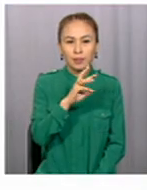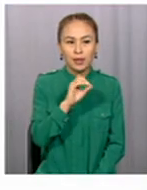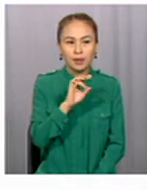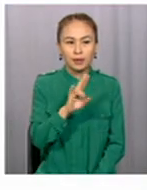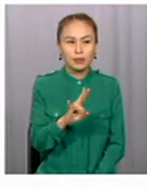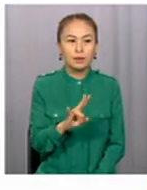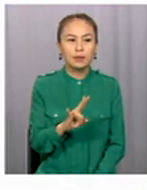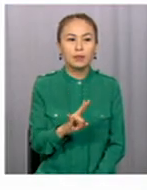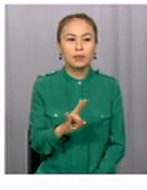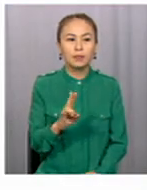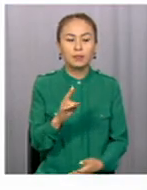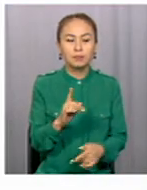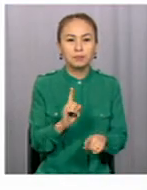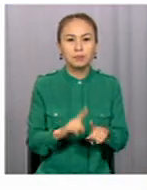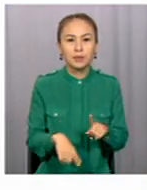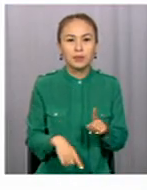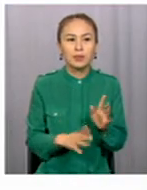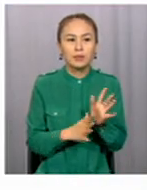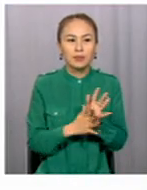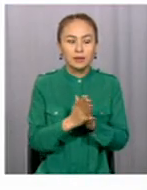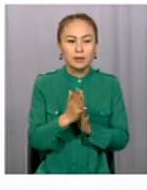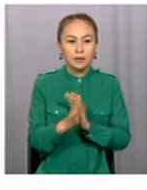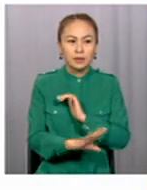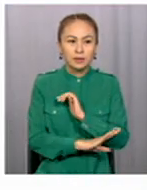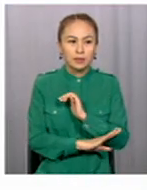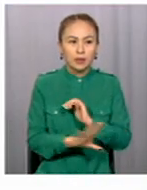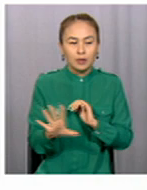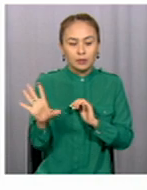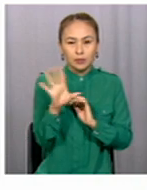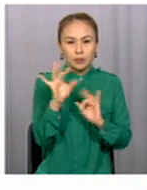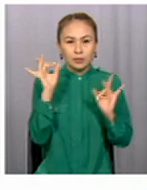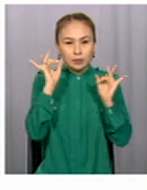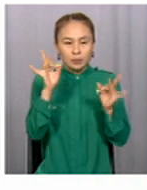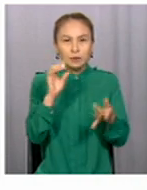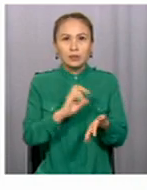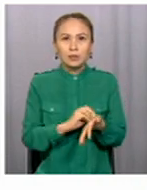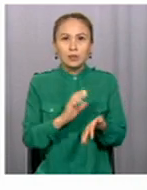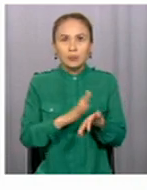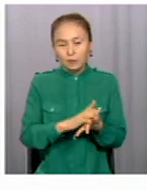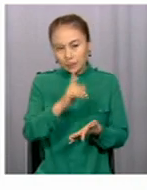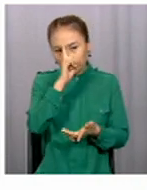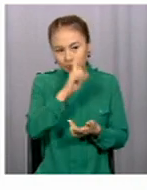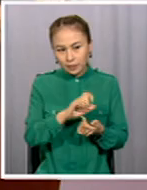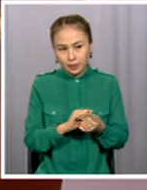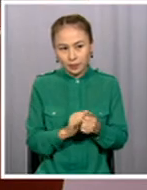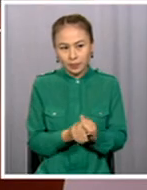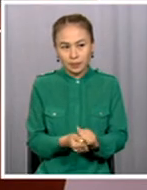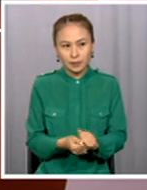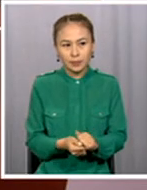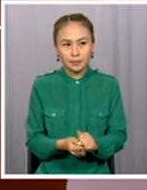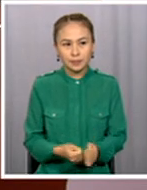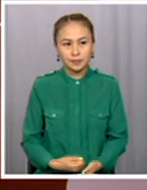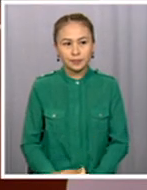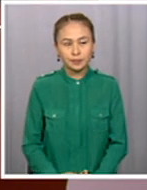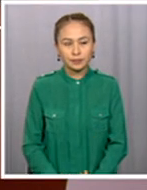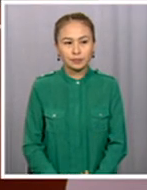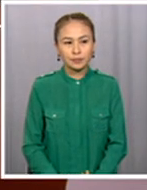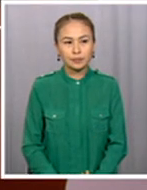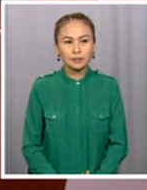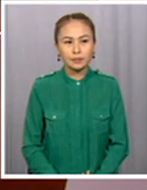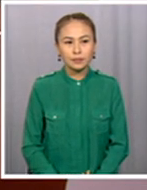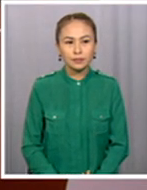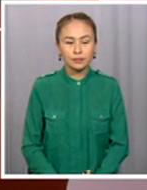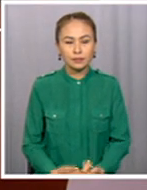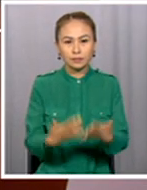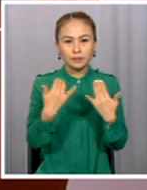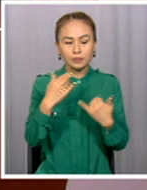Емен бая өсетін ағаш. Бұл дыбыстардың айтылу ерекшеліктерін естеріңе сақтап алыңдар. Сабағымызды қорытындылайық.